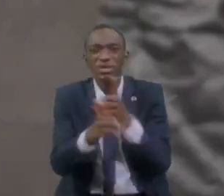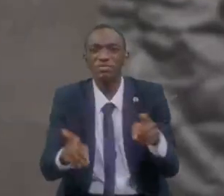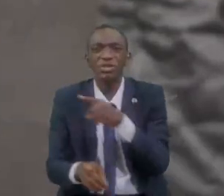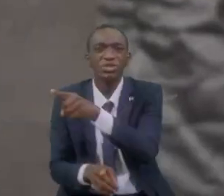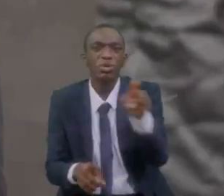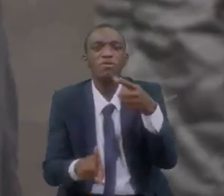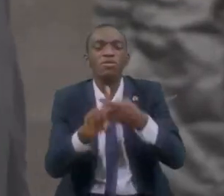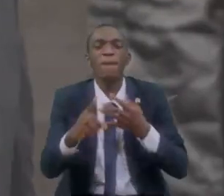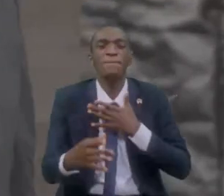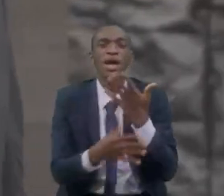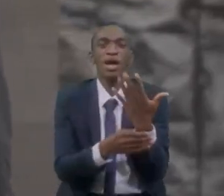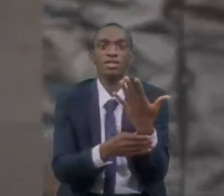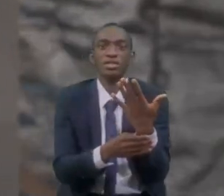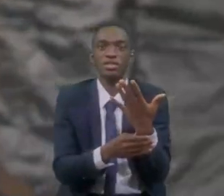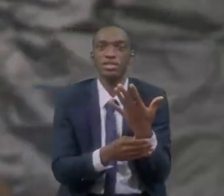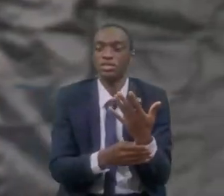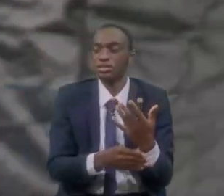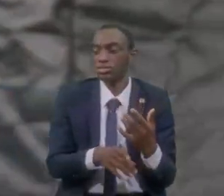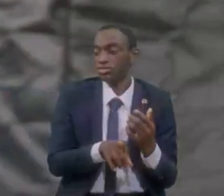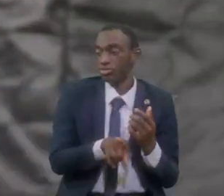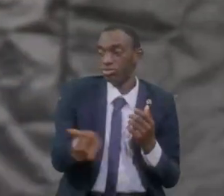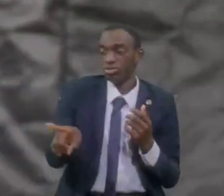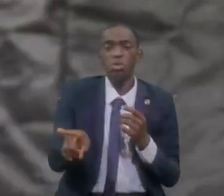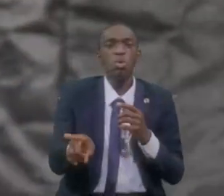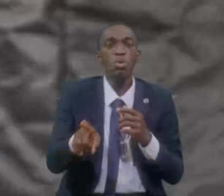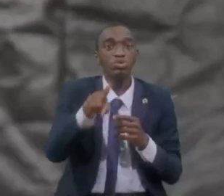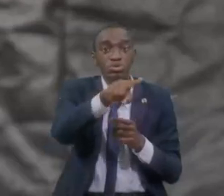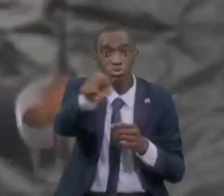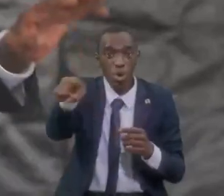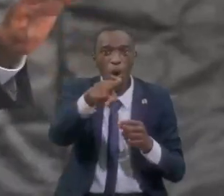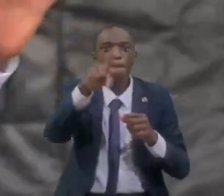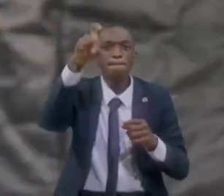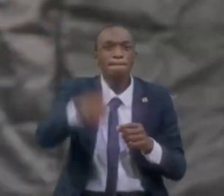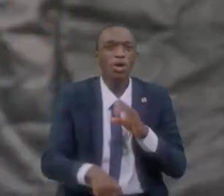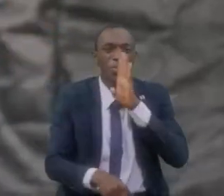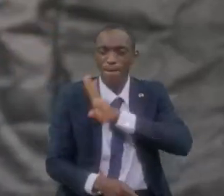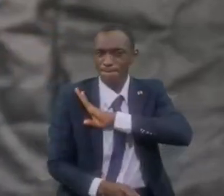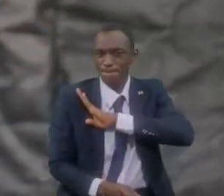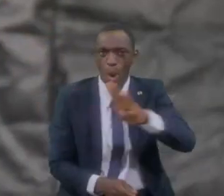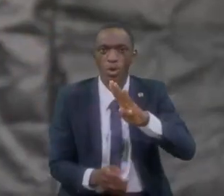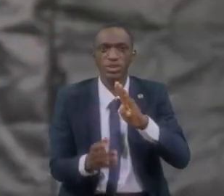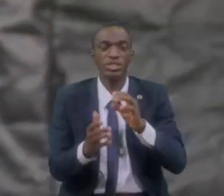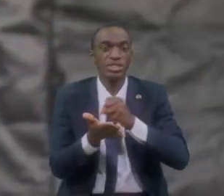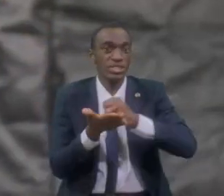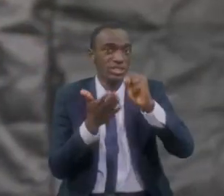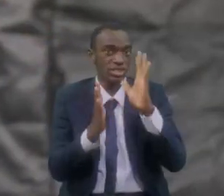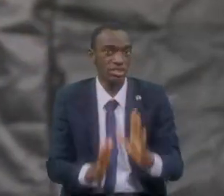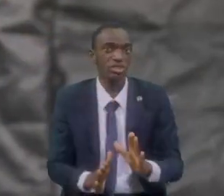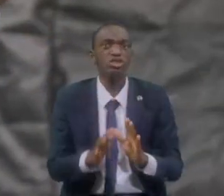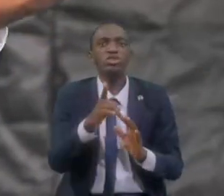main? Tu dois être un saint audacieux pour dire,